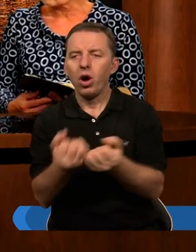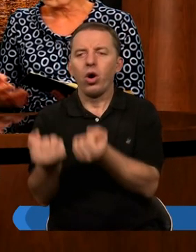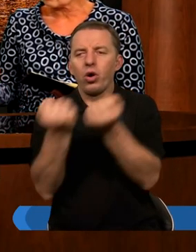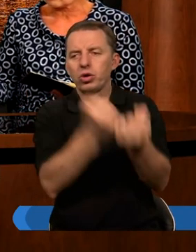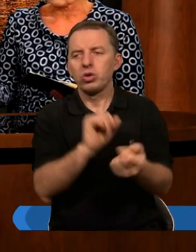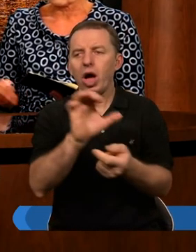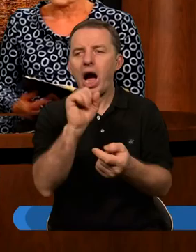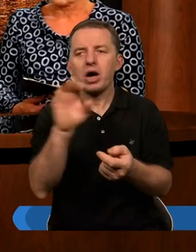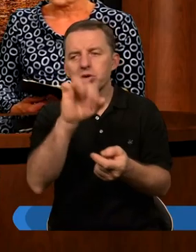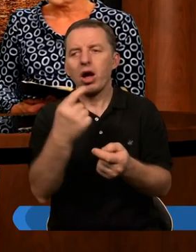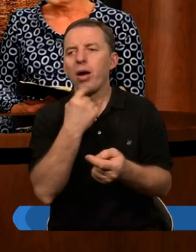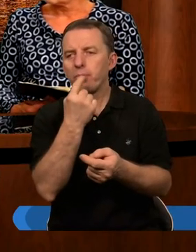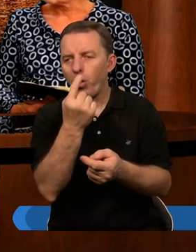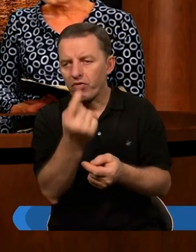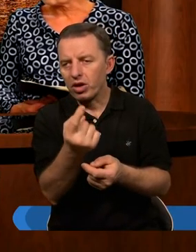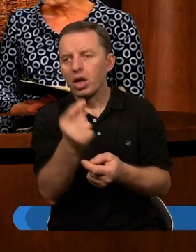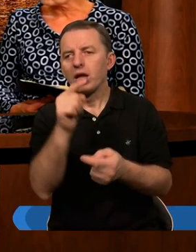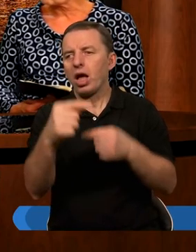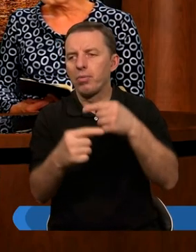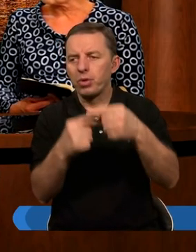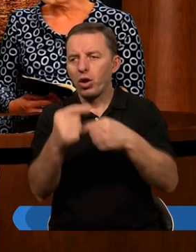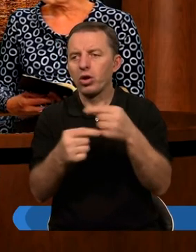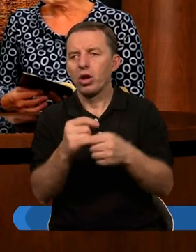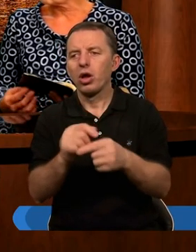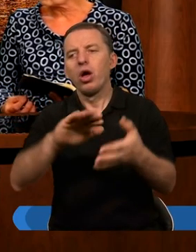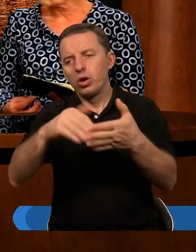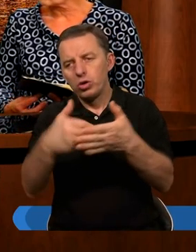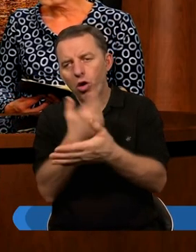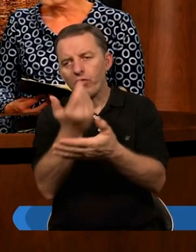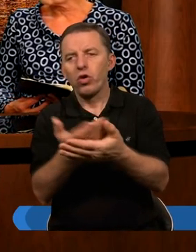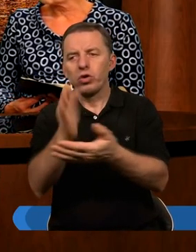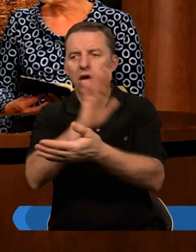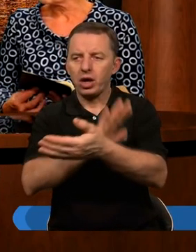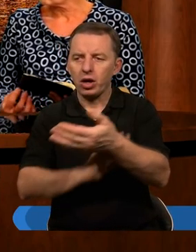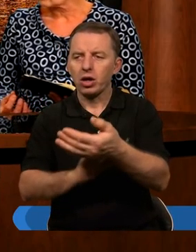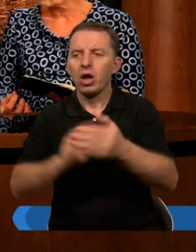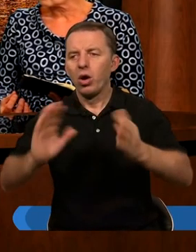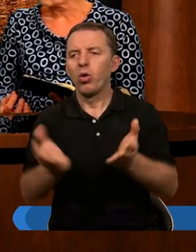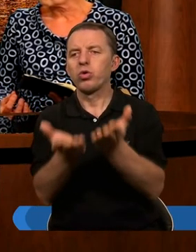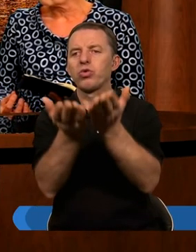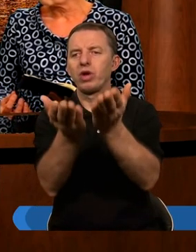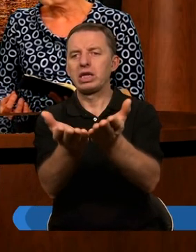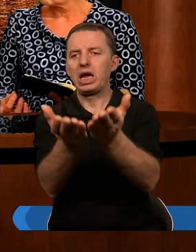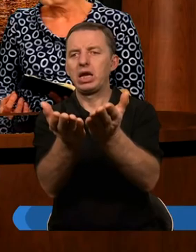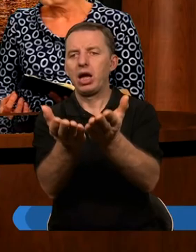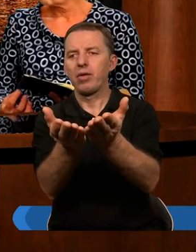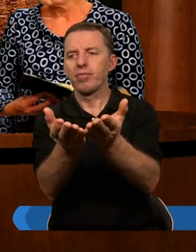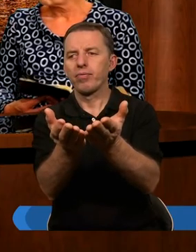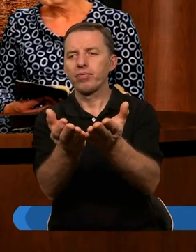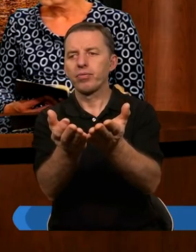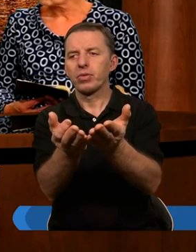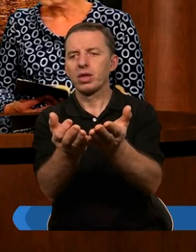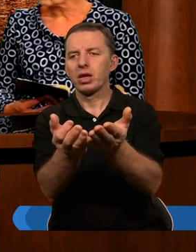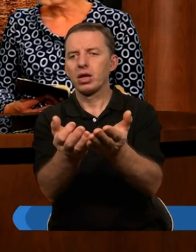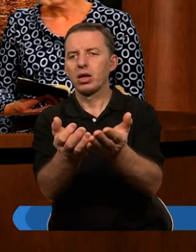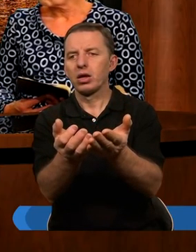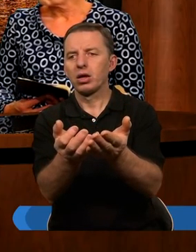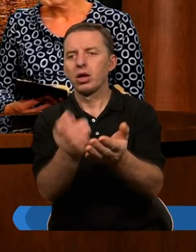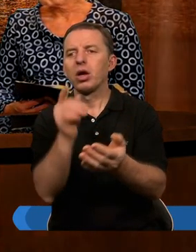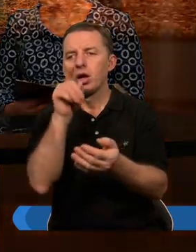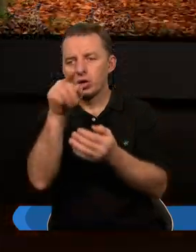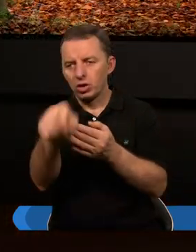tego, co Asia powiedziała. Ten proces później nowonarodzenia, uświęcenia. To